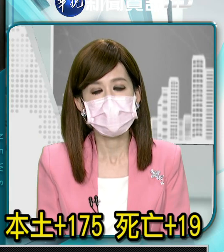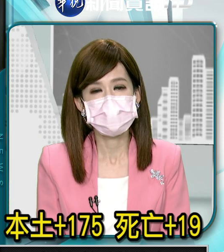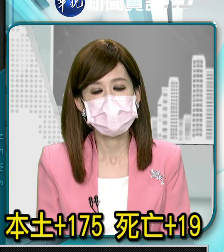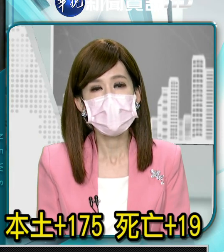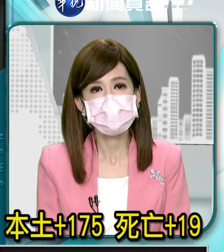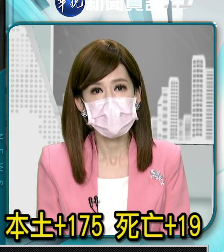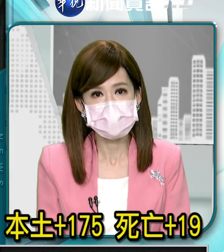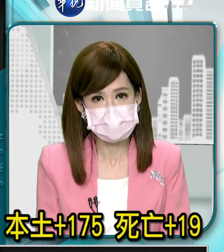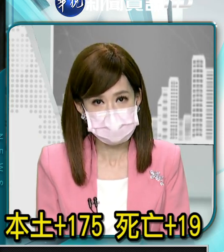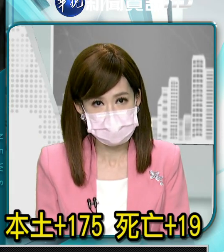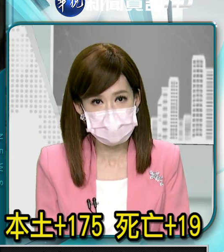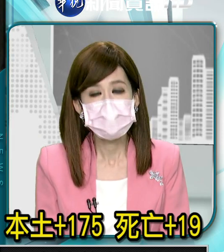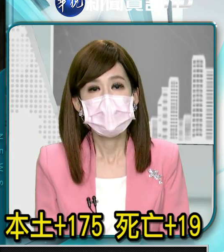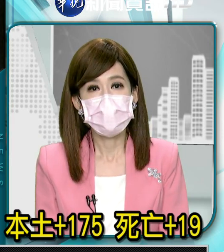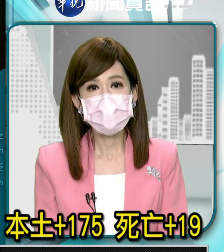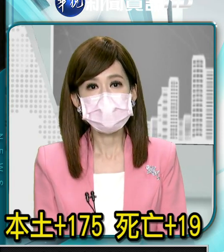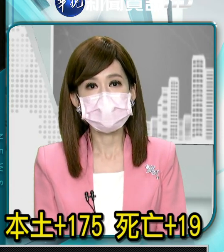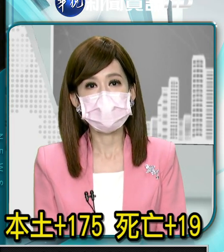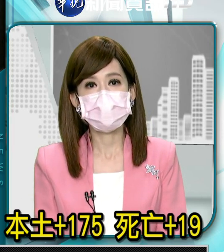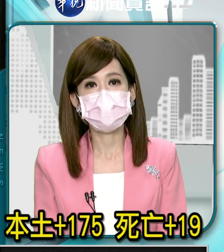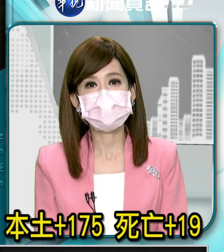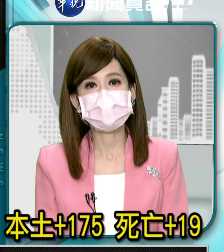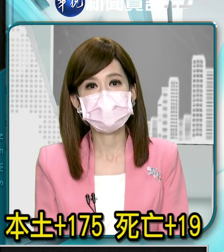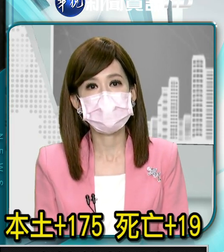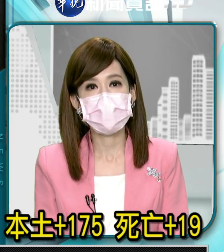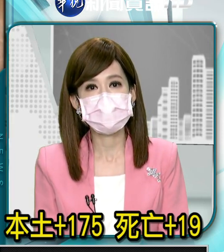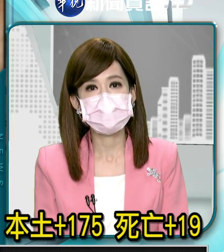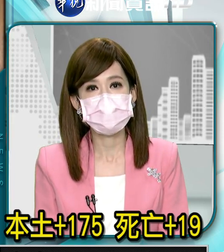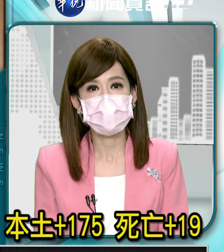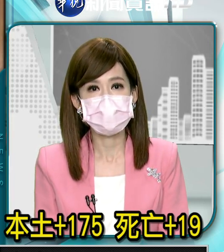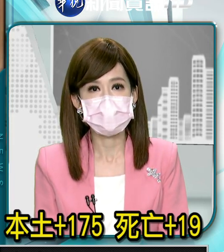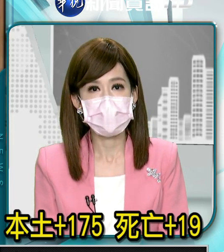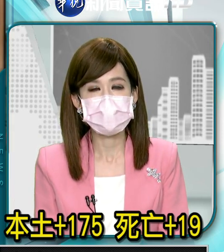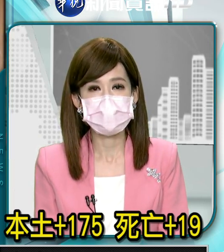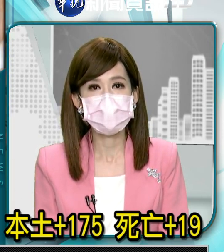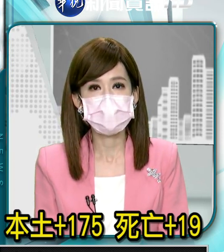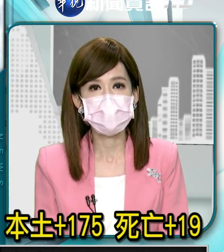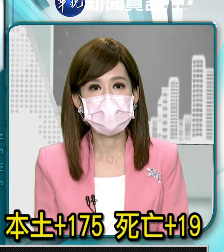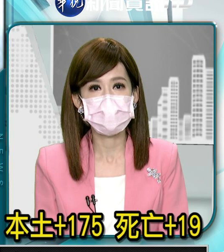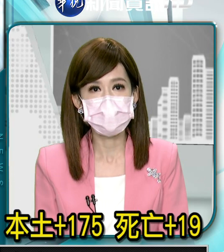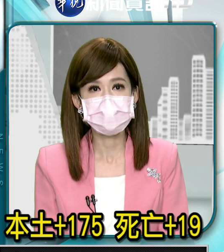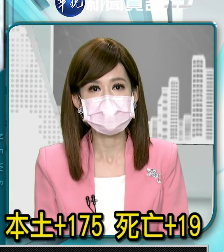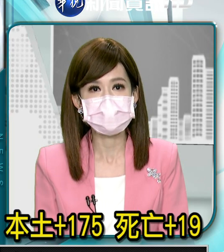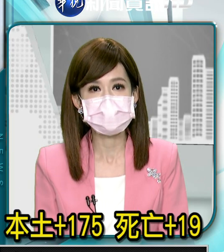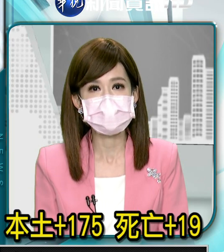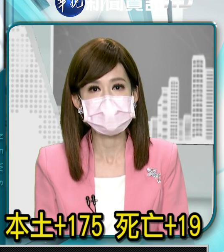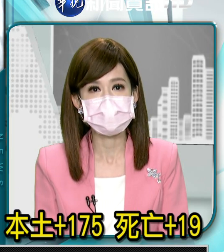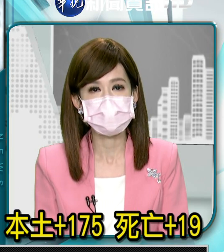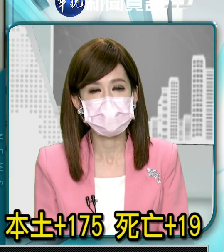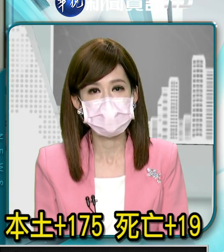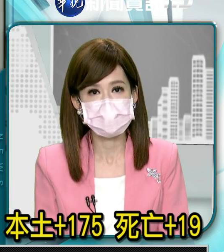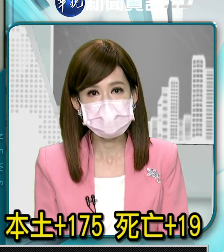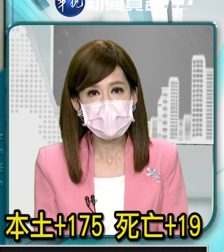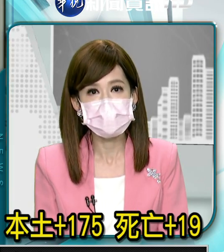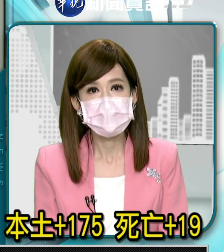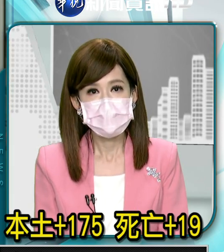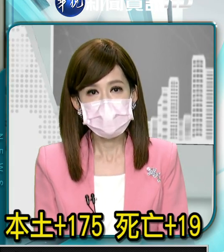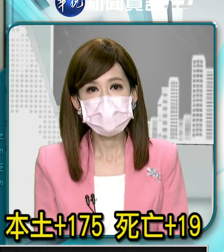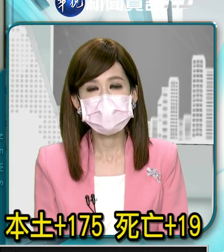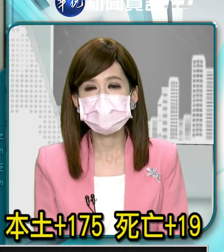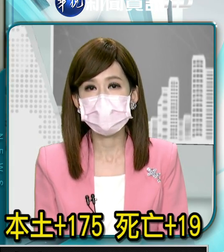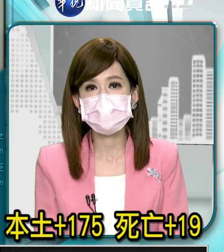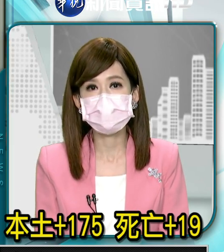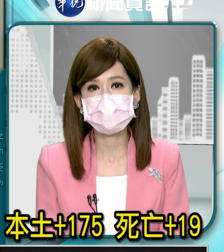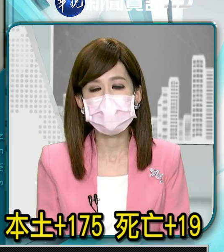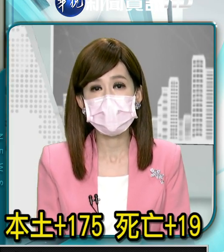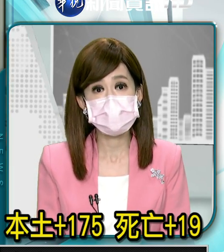是22.7%，而目前呢，国内接种 AZ 疫苗以来，一共通报了5起疑似血栓的个案。另